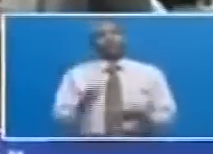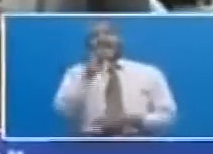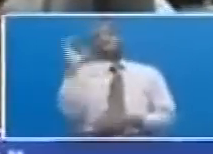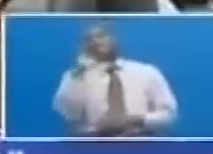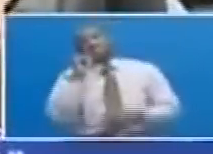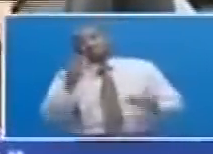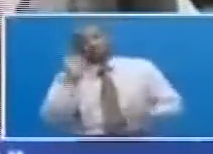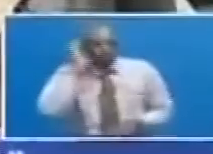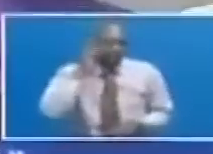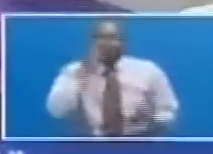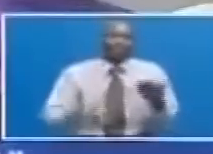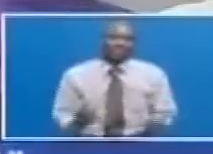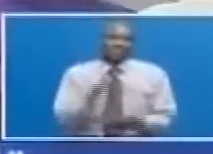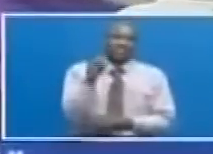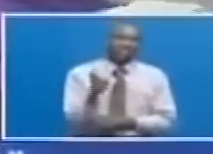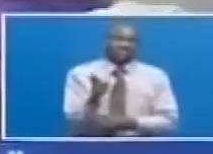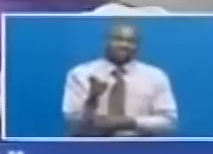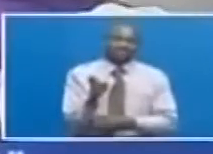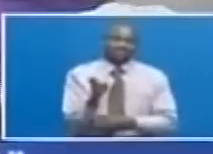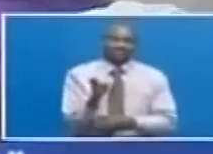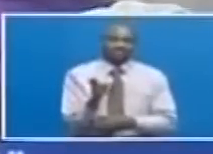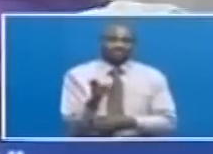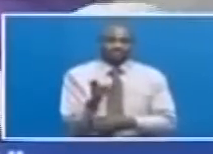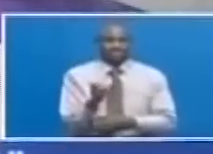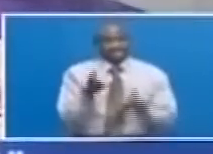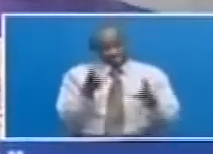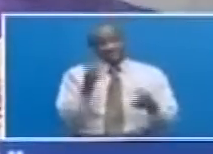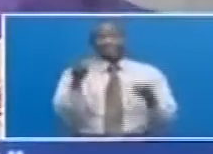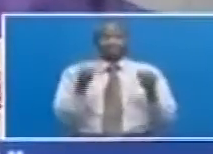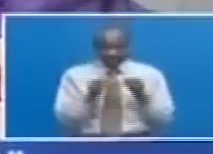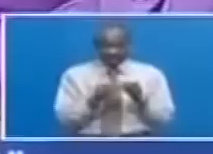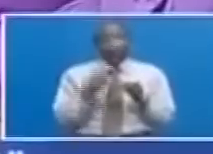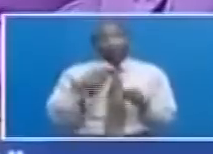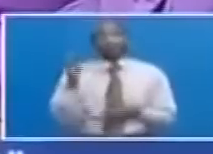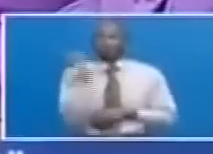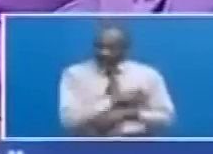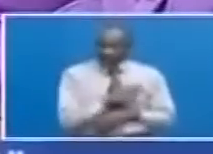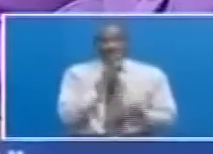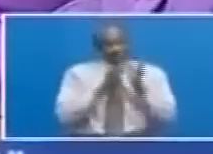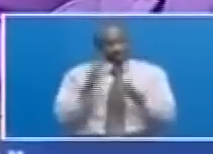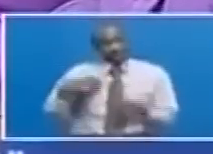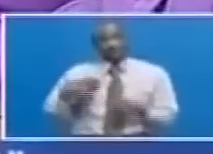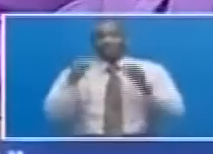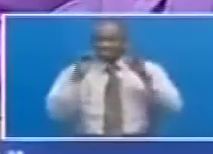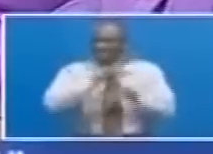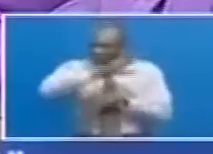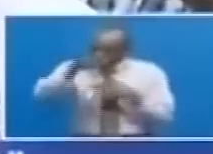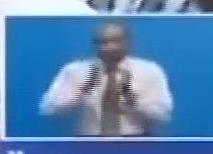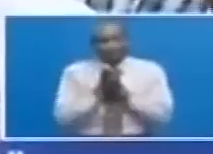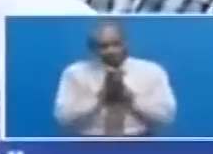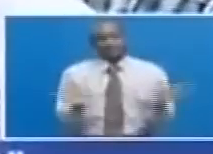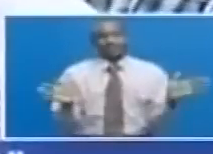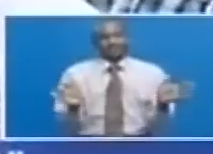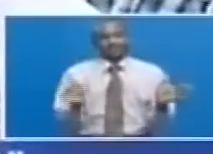ndio atii ama anataka nini? Ulikuwa ni mkutano wa kukamilisha mipango ya mgomo wa wafanyikazi wote wa umma hapa